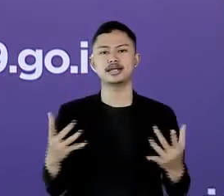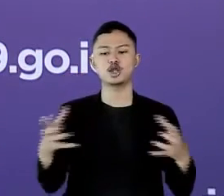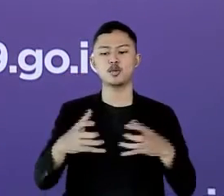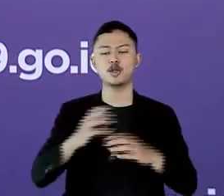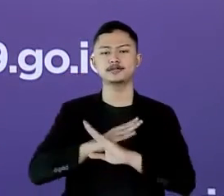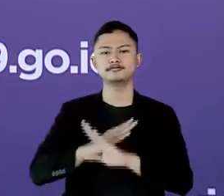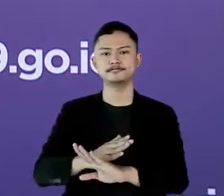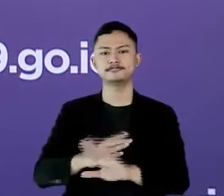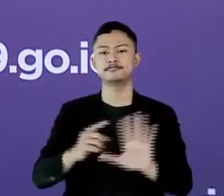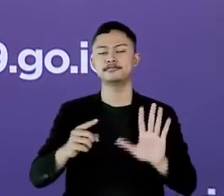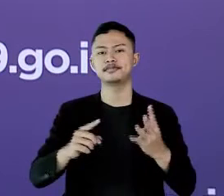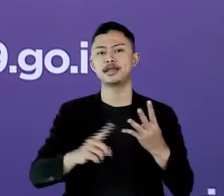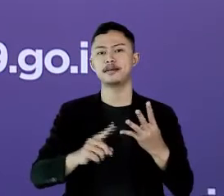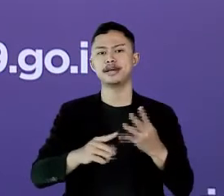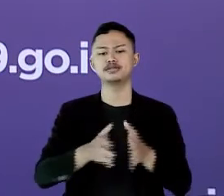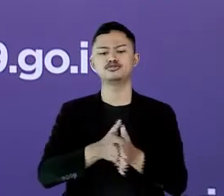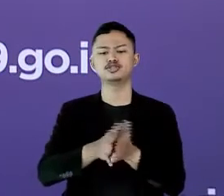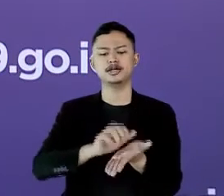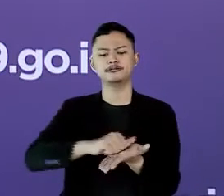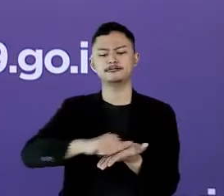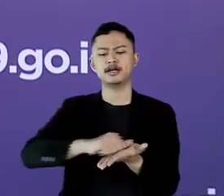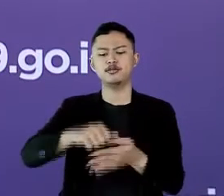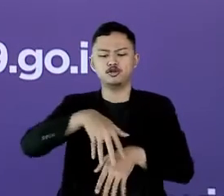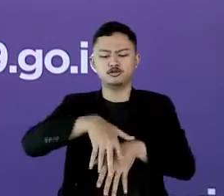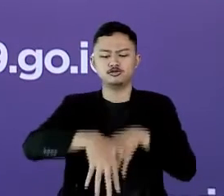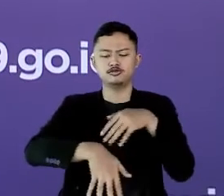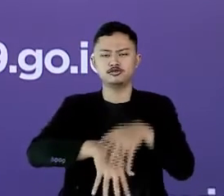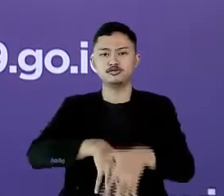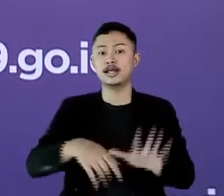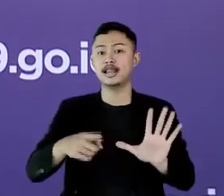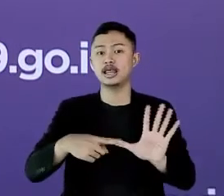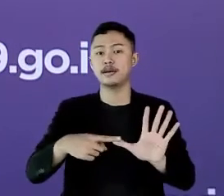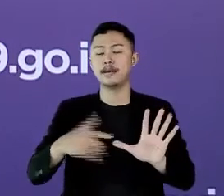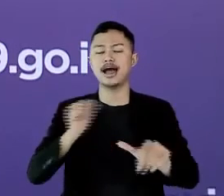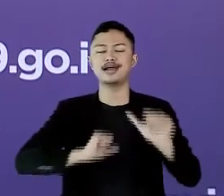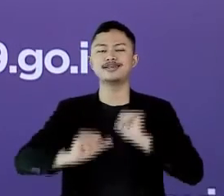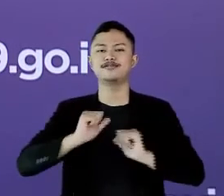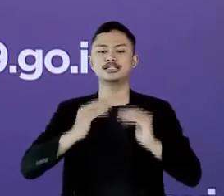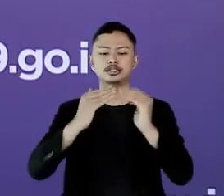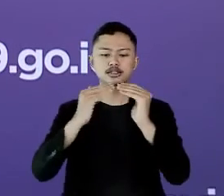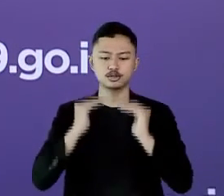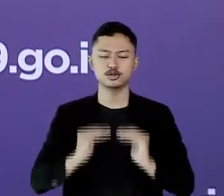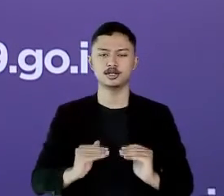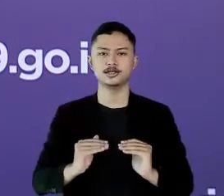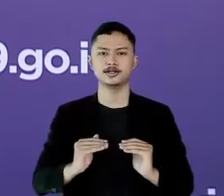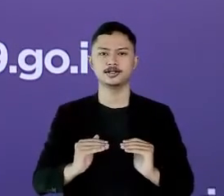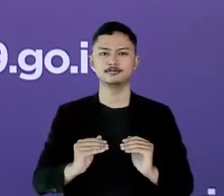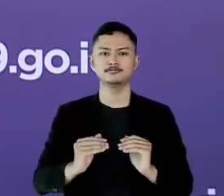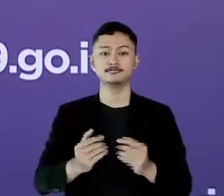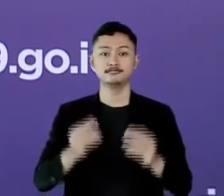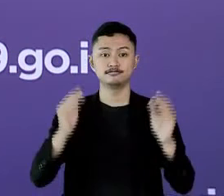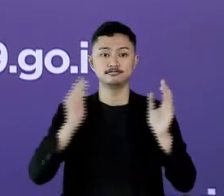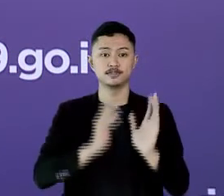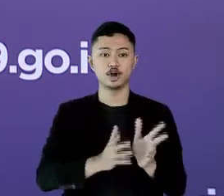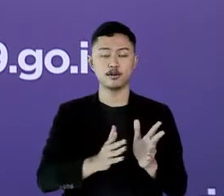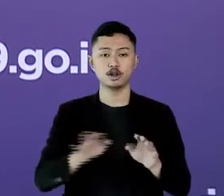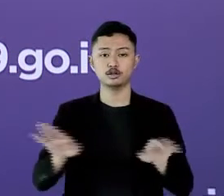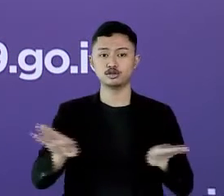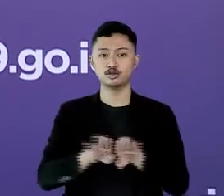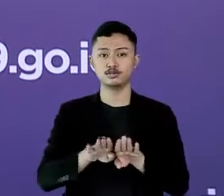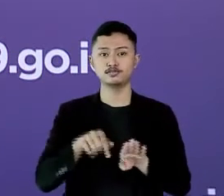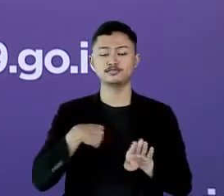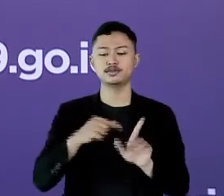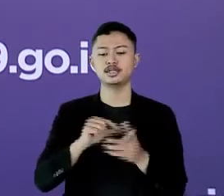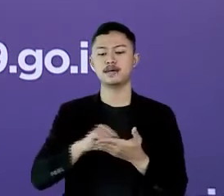tangan, pakai sabun dengan air yang mengalir, dan satu lagi adalah mengurangi mobilitas. Saya akhiri talk show kita hari ini, saya Wiki Adrian,